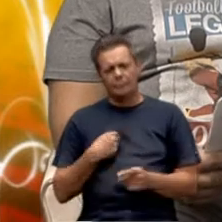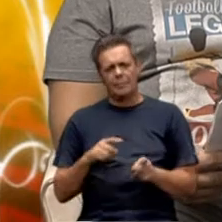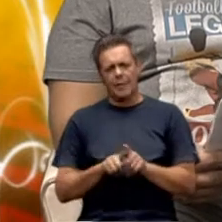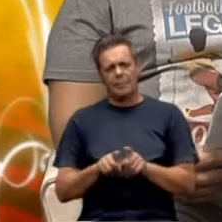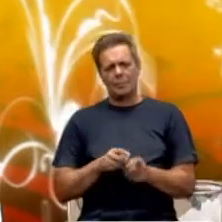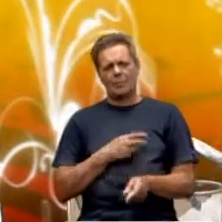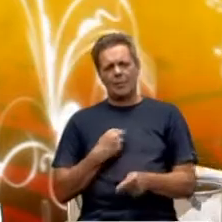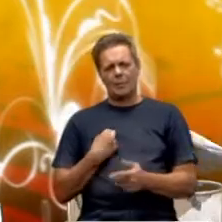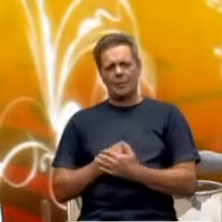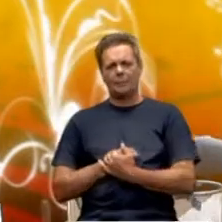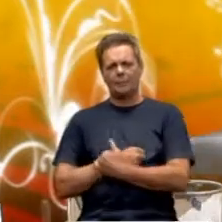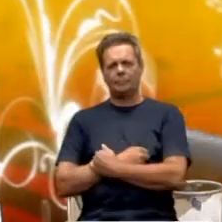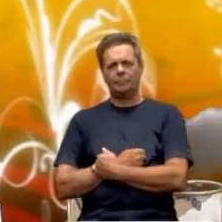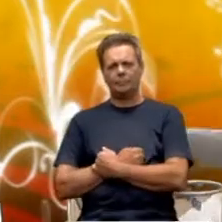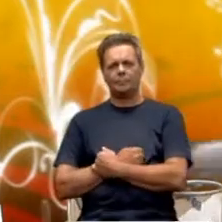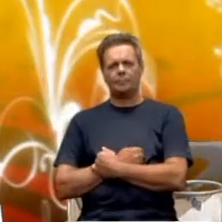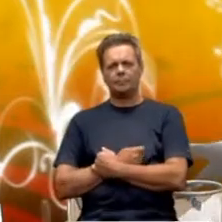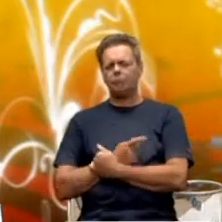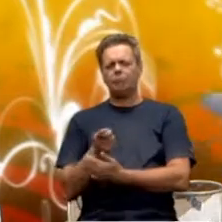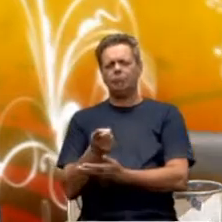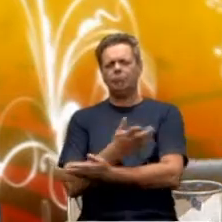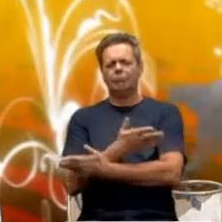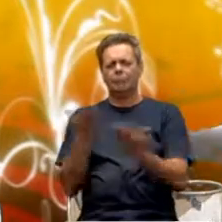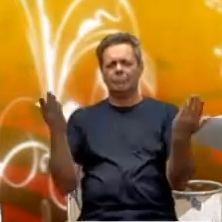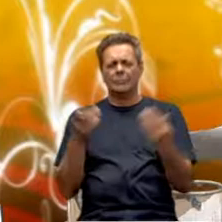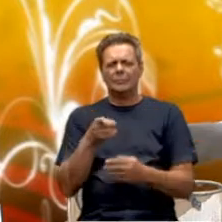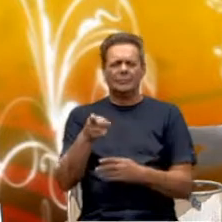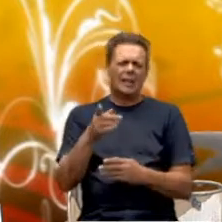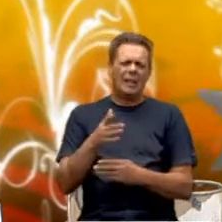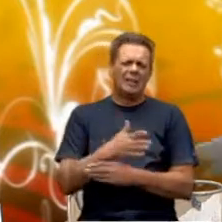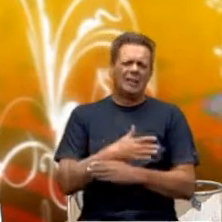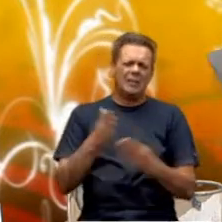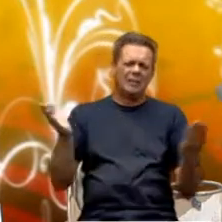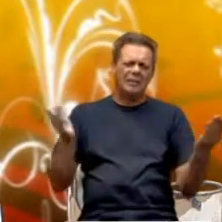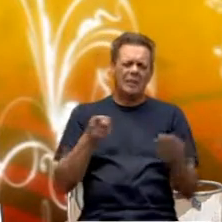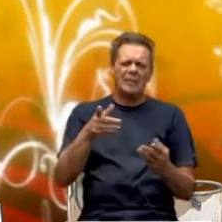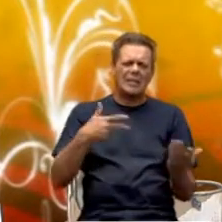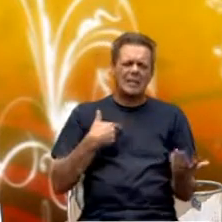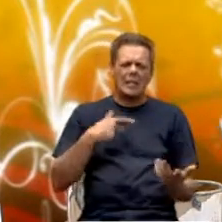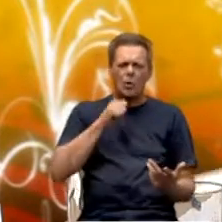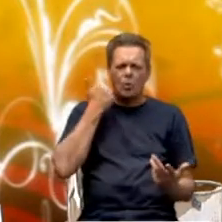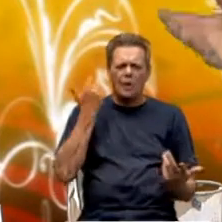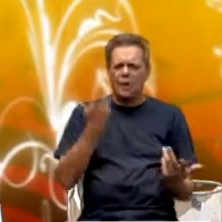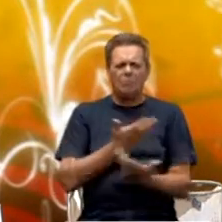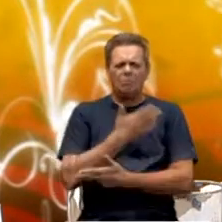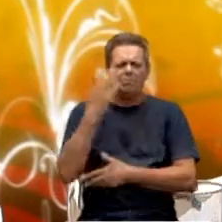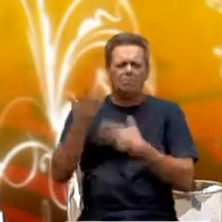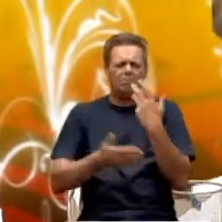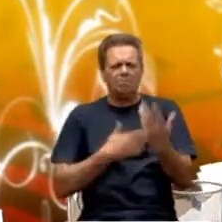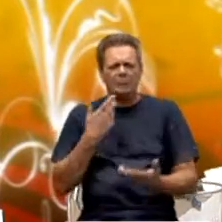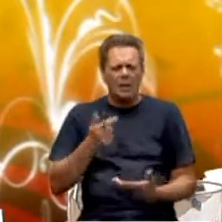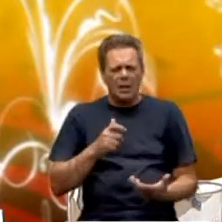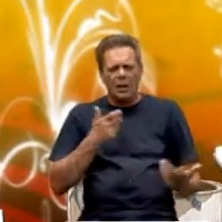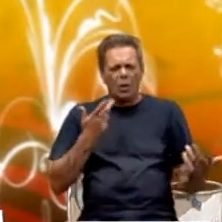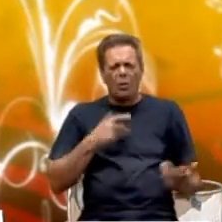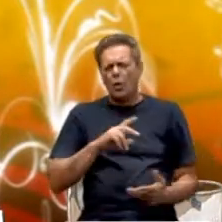Ovo ste sjajno kazali. Ja znam kad imam tu rijetke bolesti ili nešto. Ljudi, jadni, nesretni koji su tamo u nekom